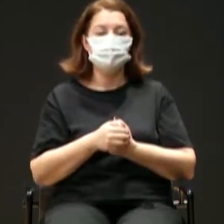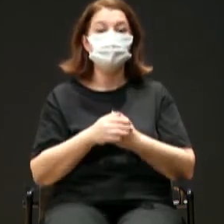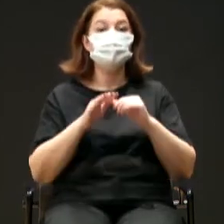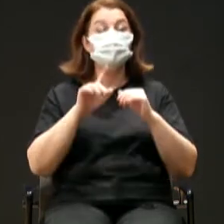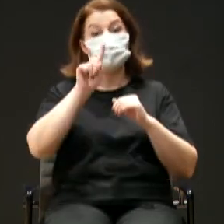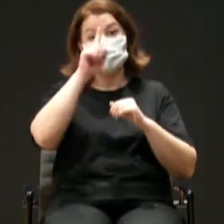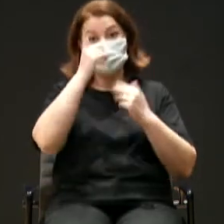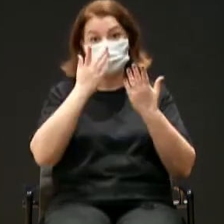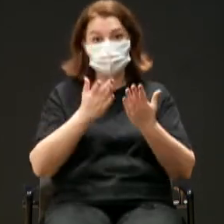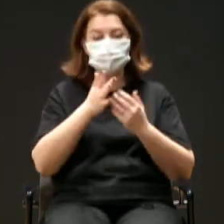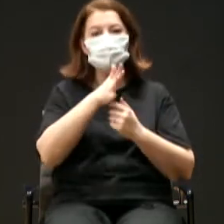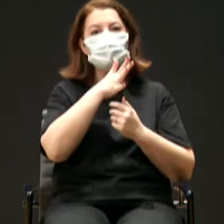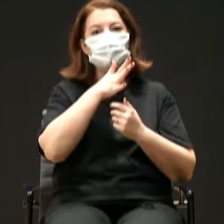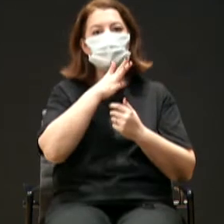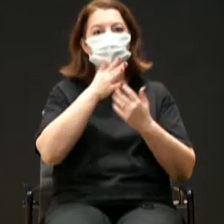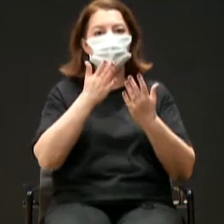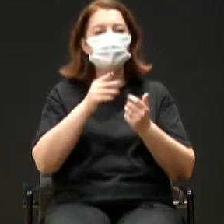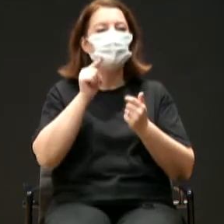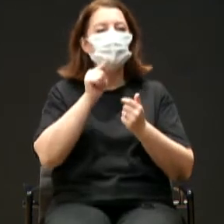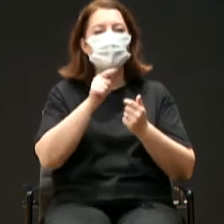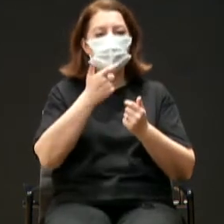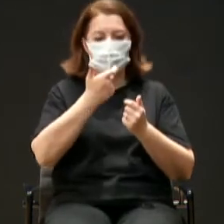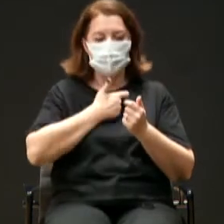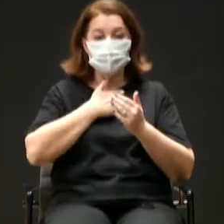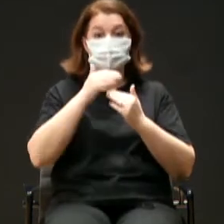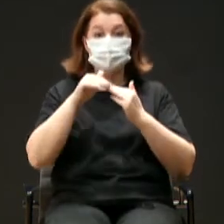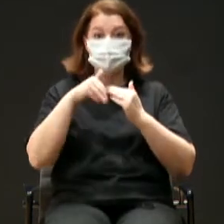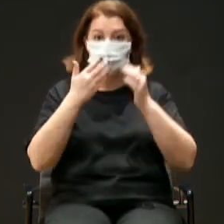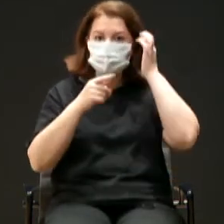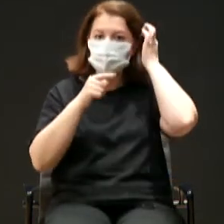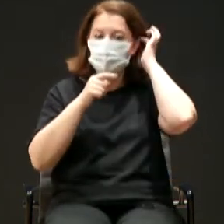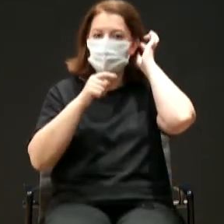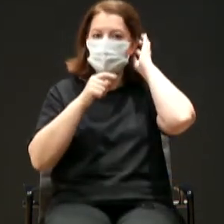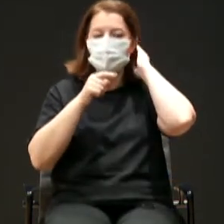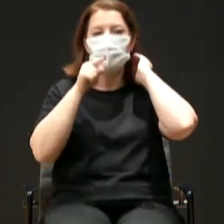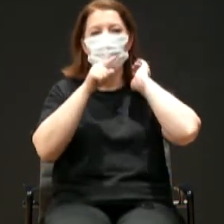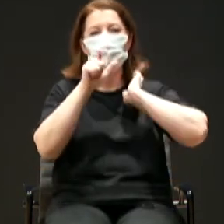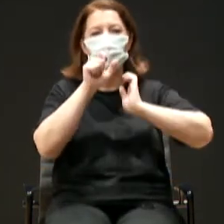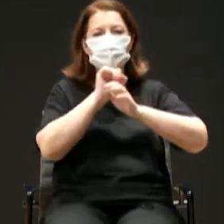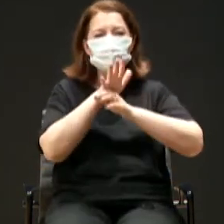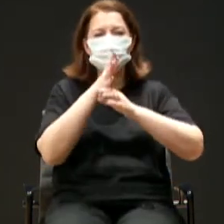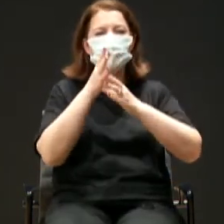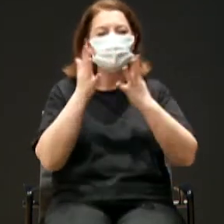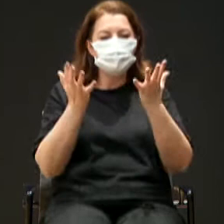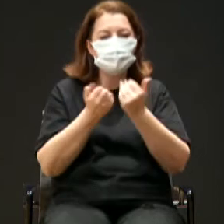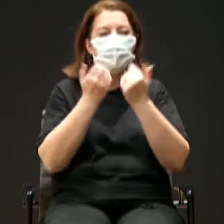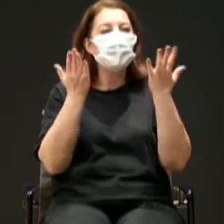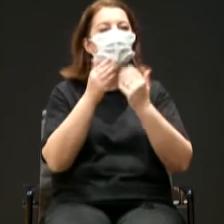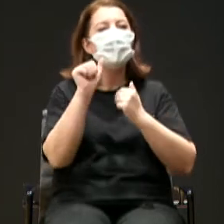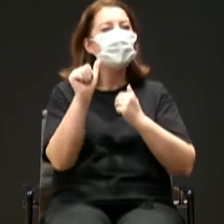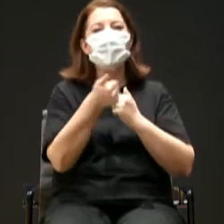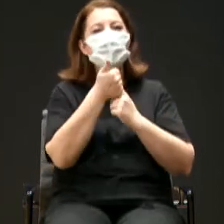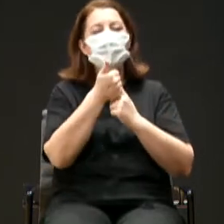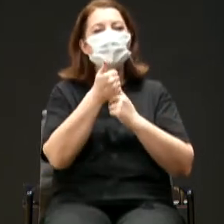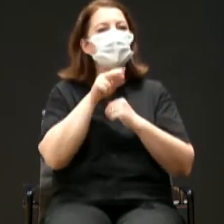Yalnız biliyoruz ki bu kuralların dışında bu salgından kurtulmanın en önemli yolu